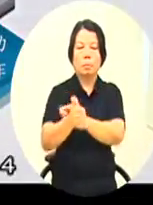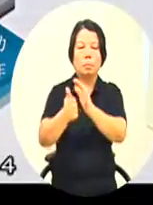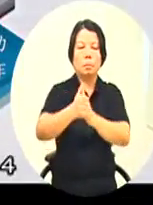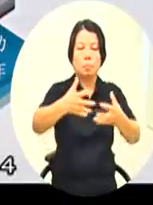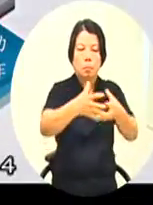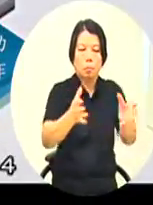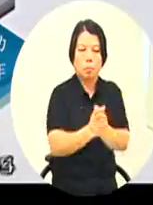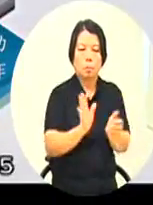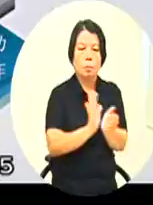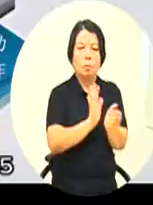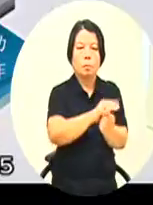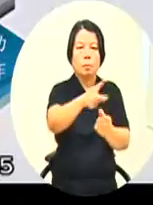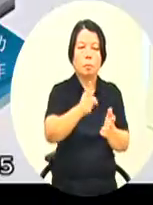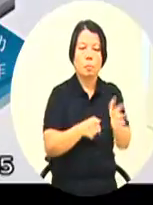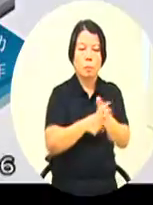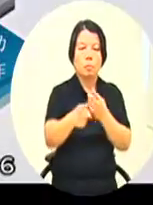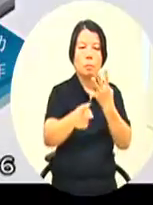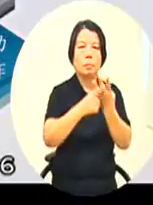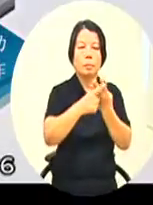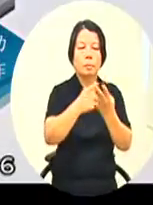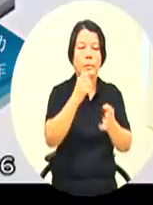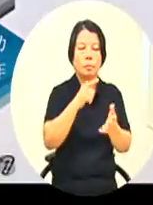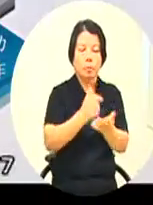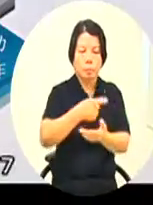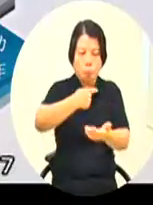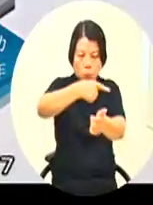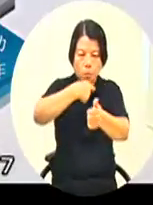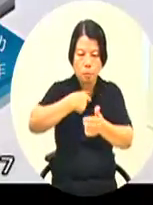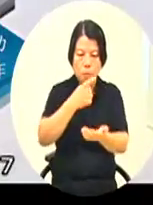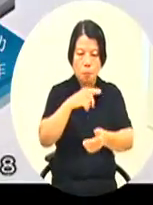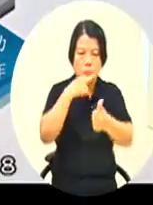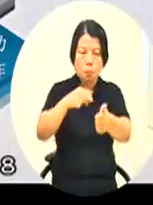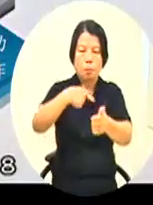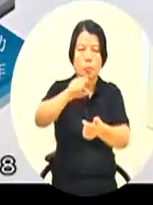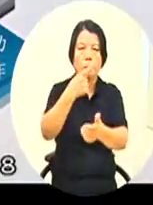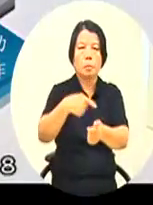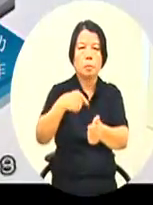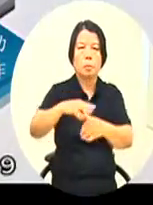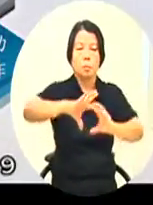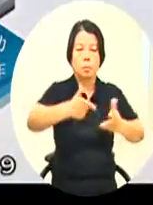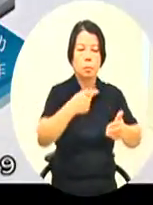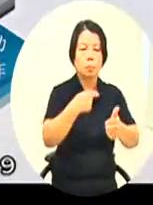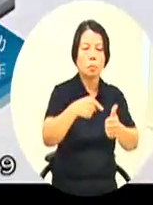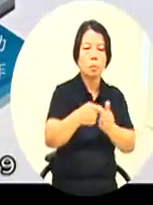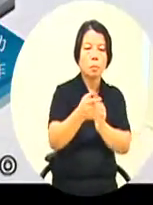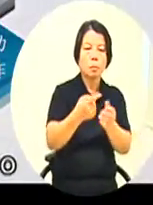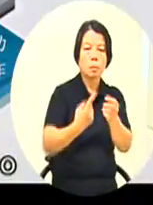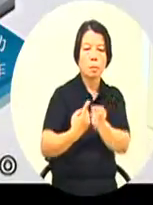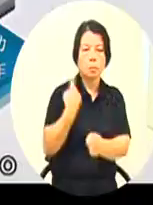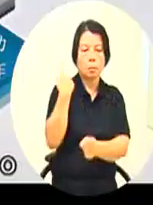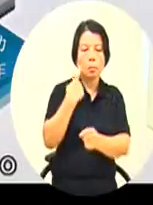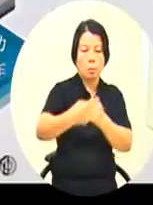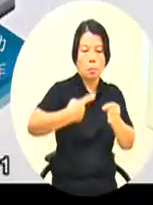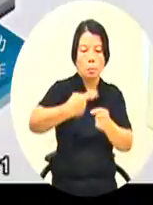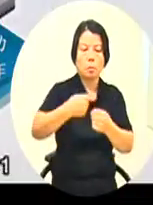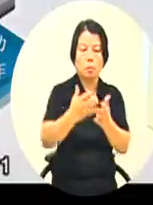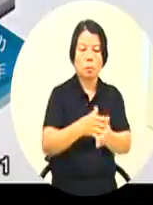有专业的栽培啊。所以大家可以看到，以我们这个国教辅导团过去一年的成绩呢，在